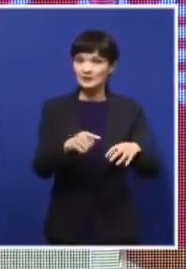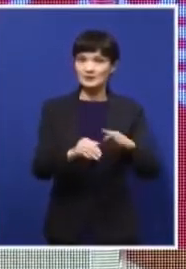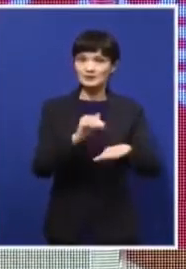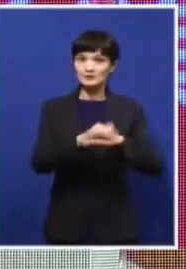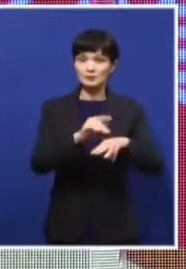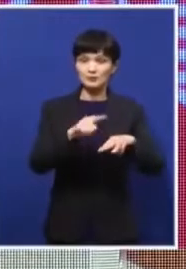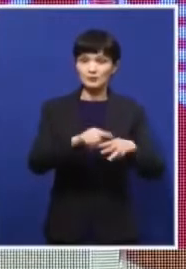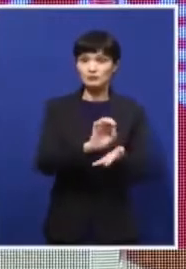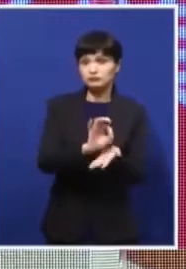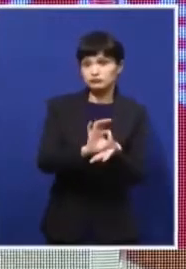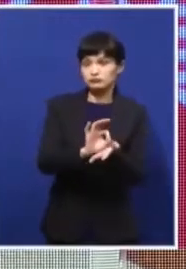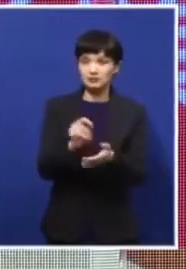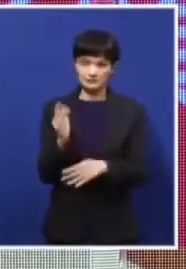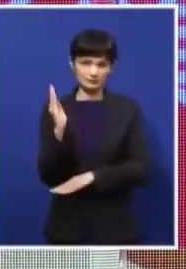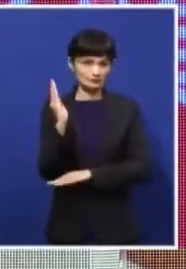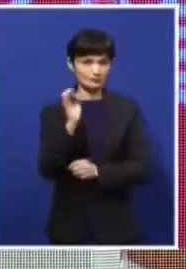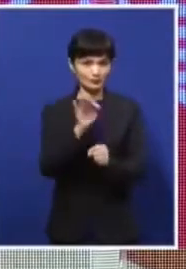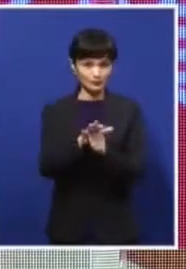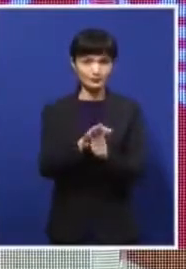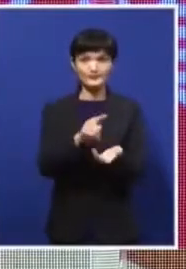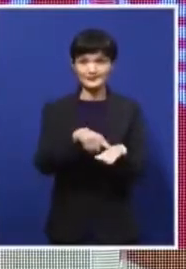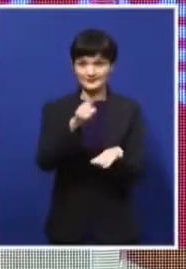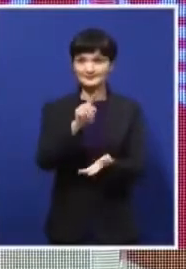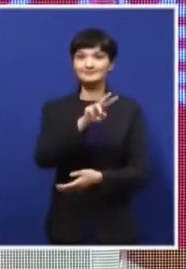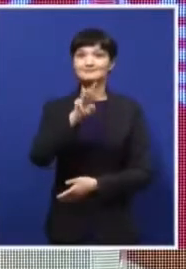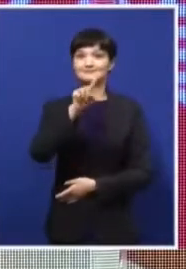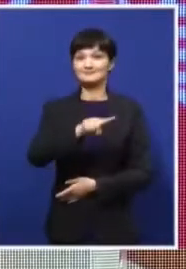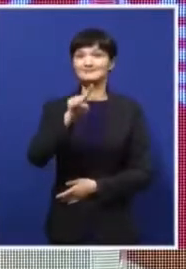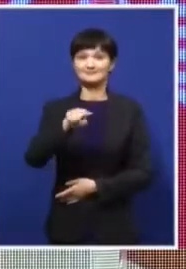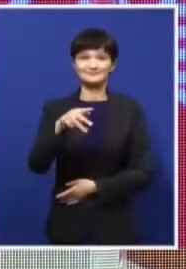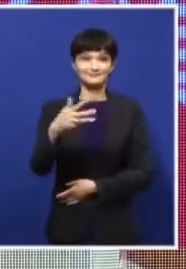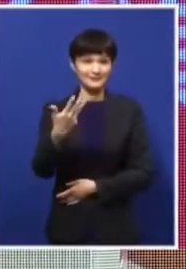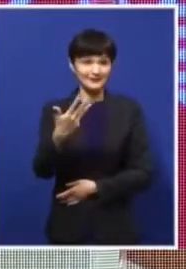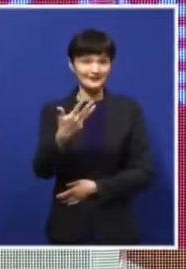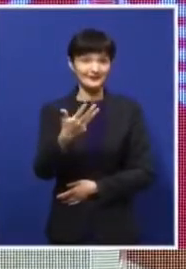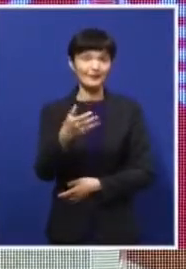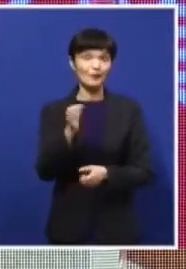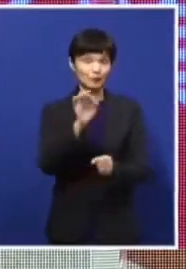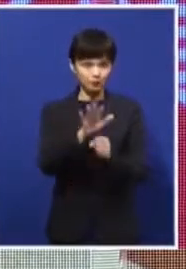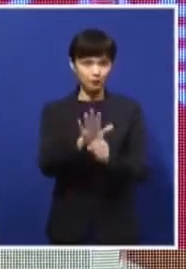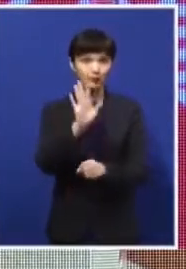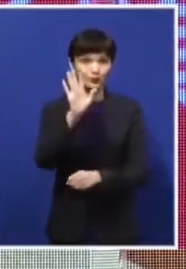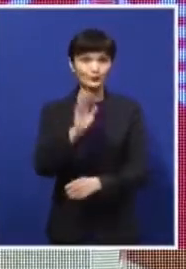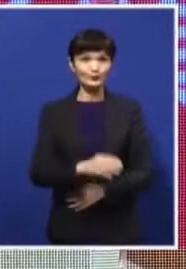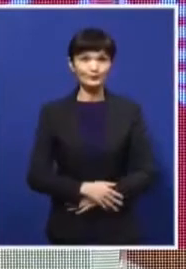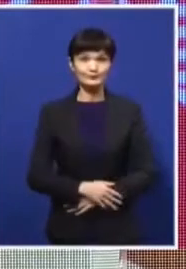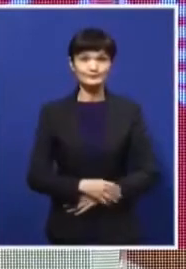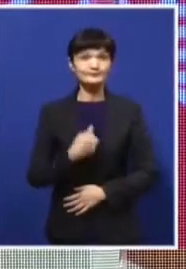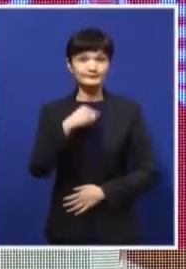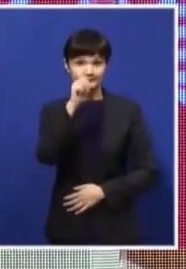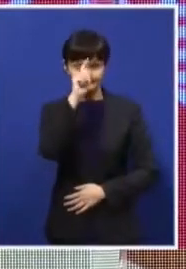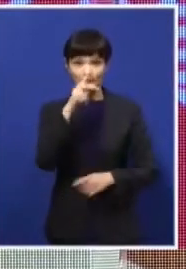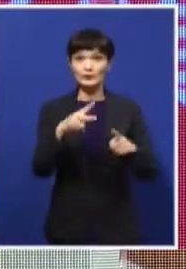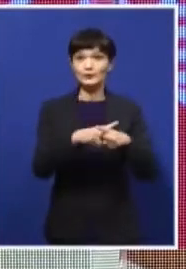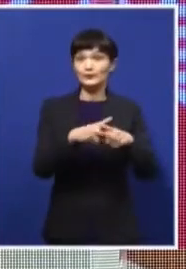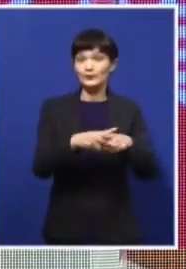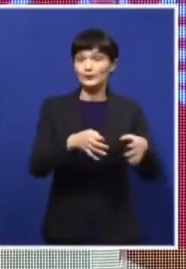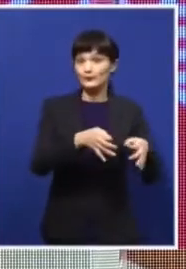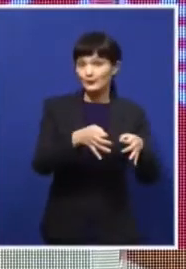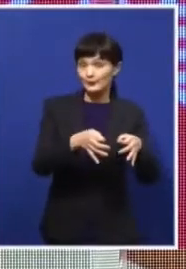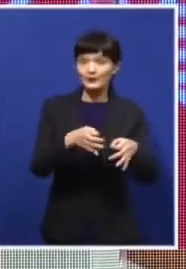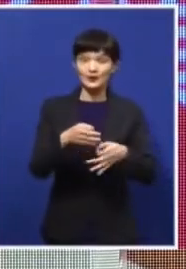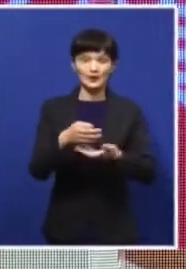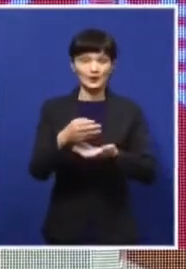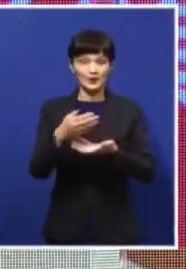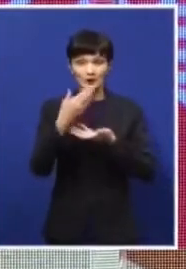助，我们提供一次1800这样的一个手续费的一个的补助。那我们希望说，小店家或者是这些摊商都能够